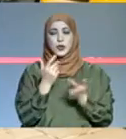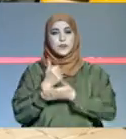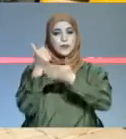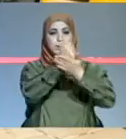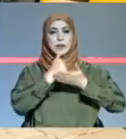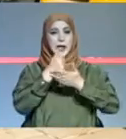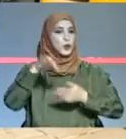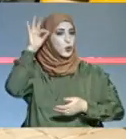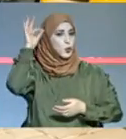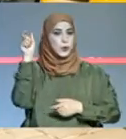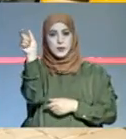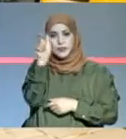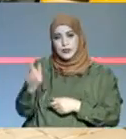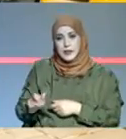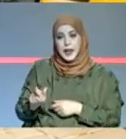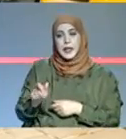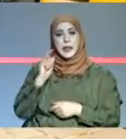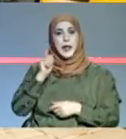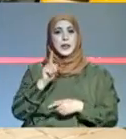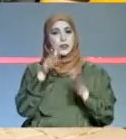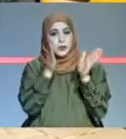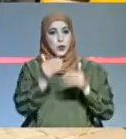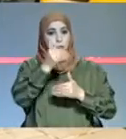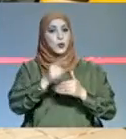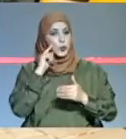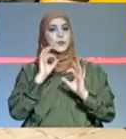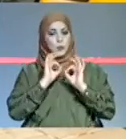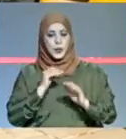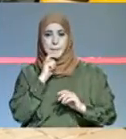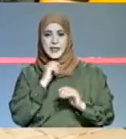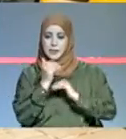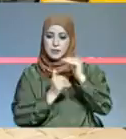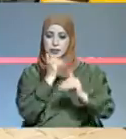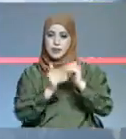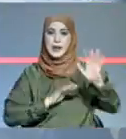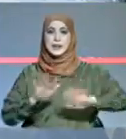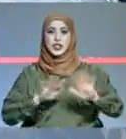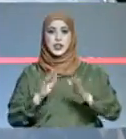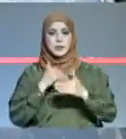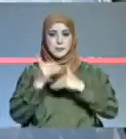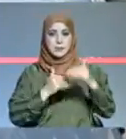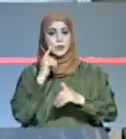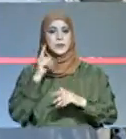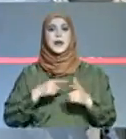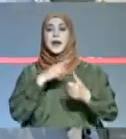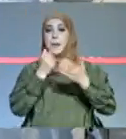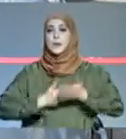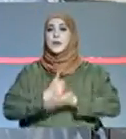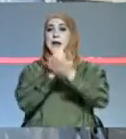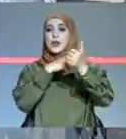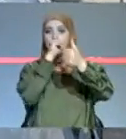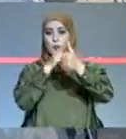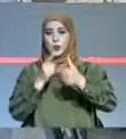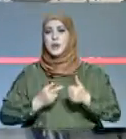الفرنسي الايطالي اه للصندوق بصدد استكمال اجراءات الابرار دفعه اولا ستنتفع بها